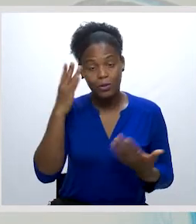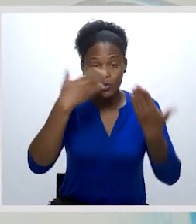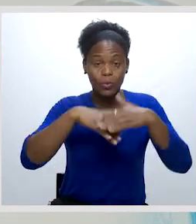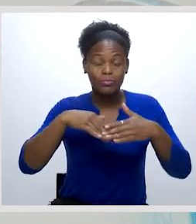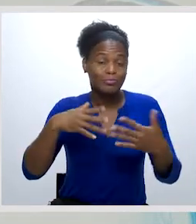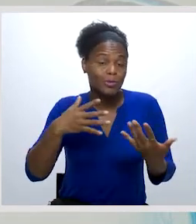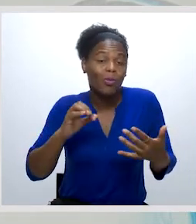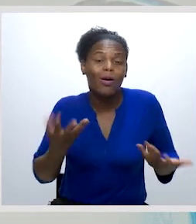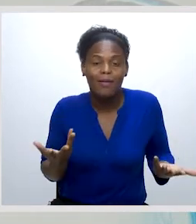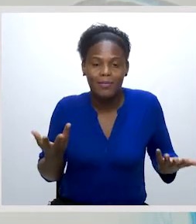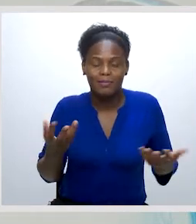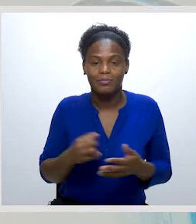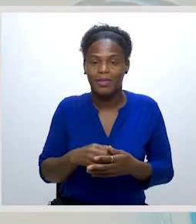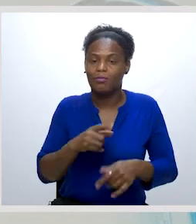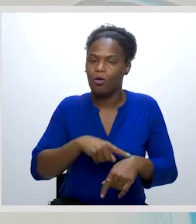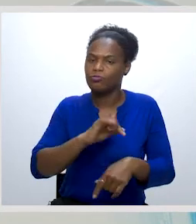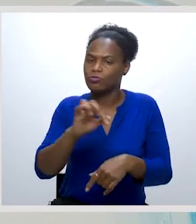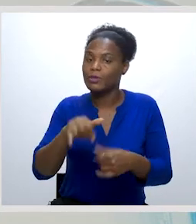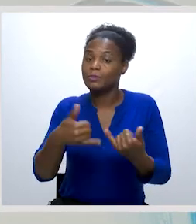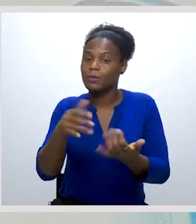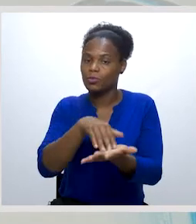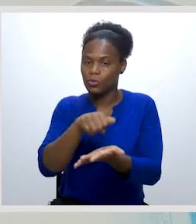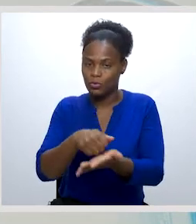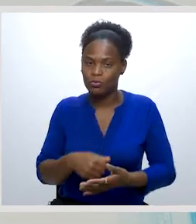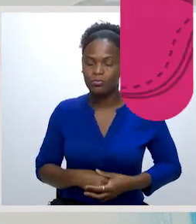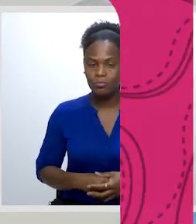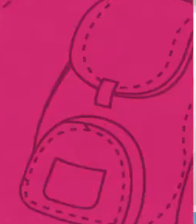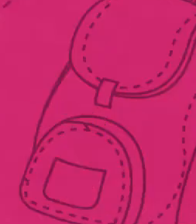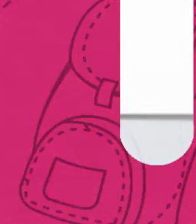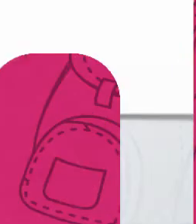Je vous laisse un peu de temps et on corrige tout de suite.